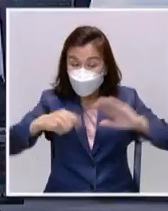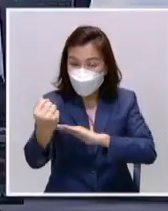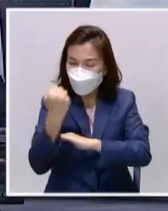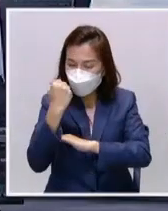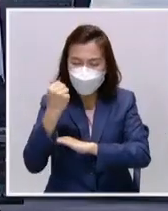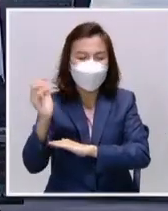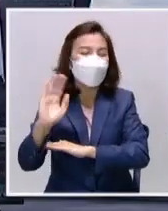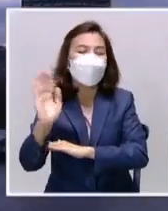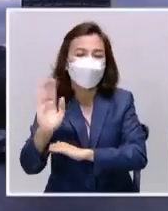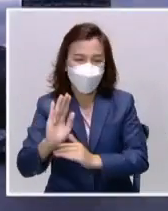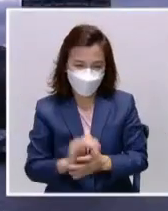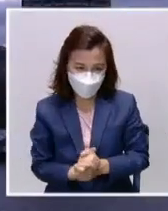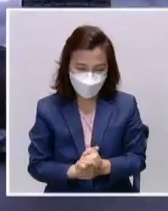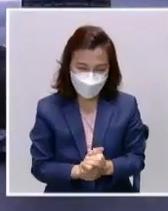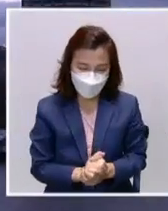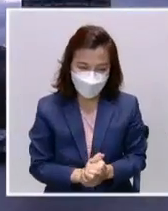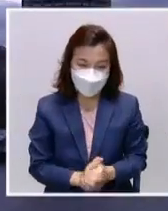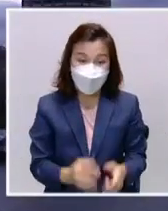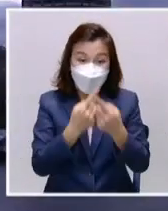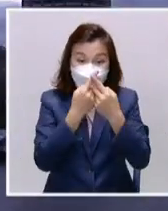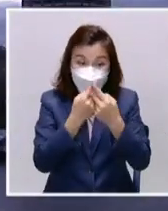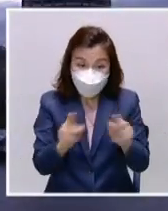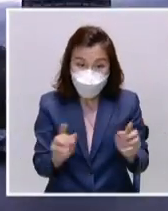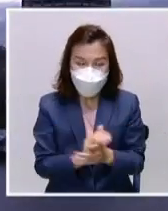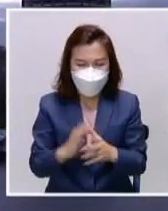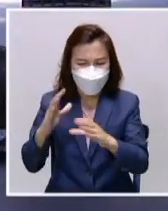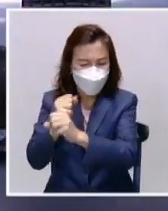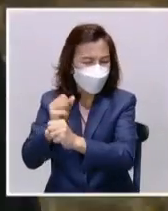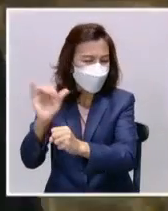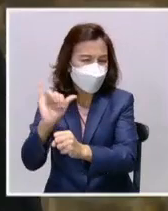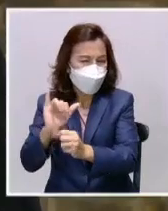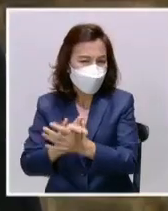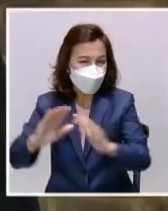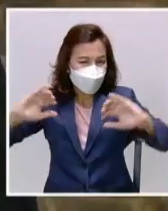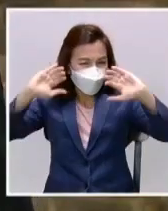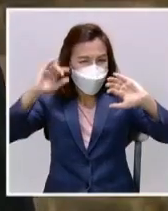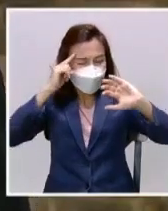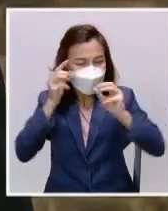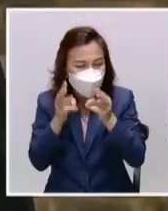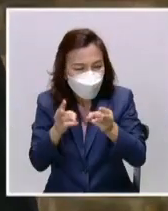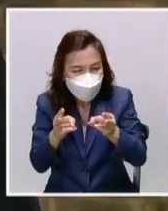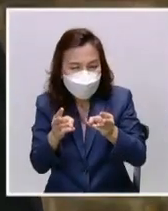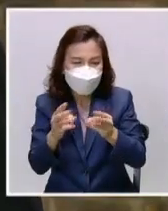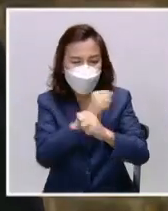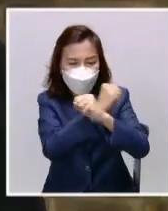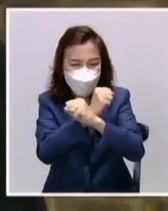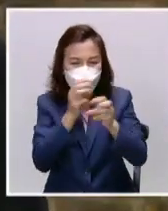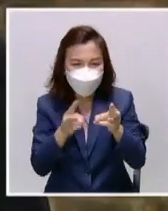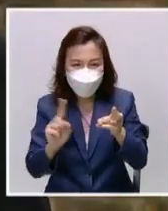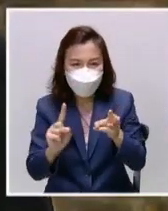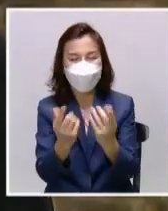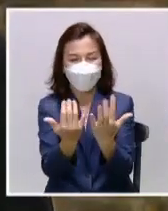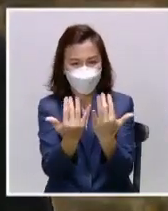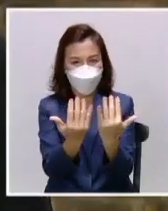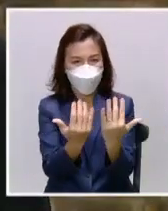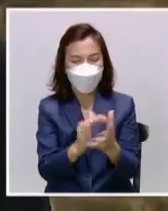เข้มงวดกับมาตรการคุ้มครอง 29ในอังกฤษแต่ก็ยังเร็วเกินไปที่จะรู้ว่ารัฐบาลจะรับมืออย่างไรนะคะก็จาก